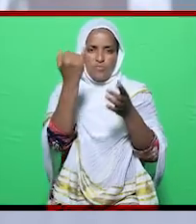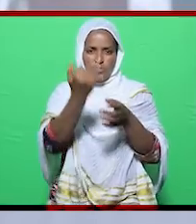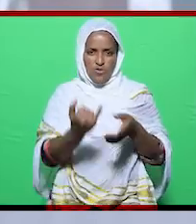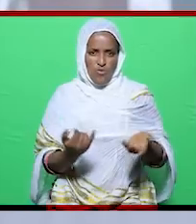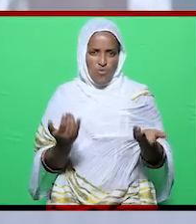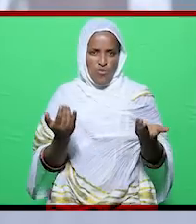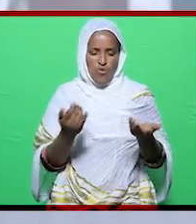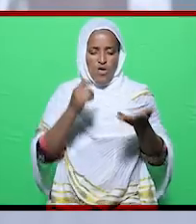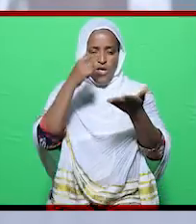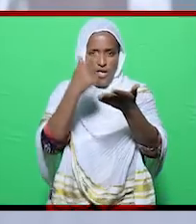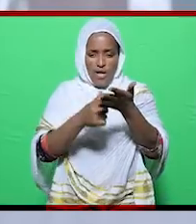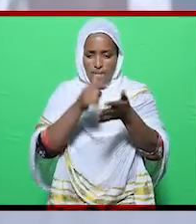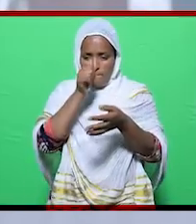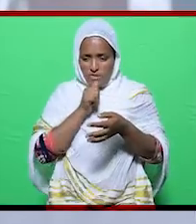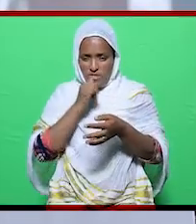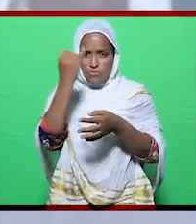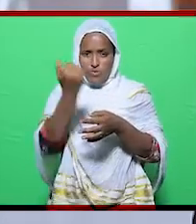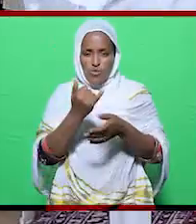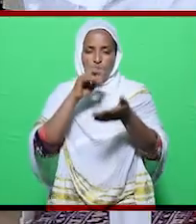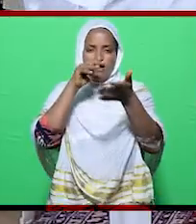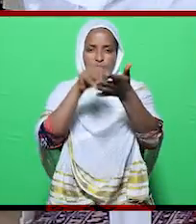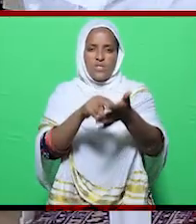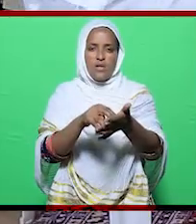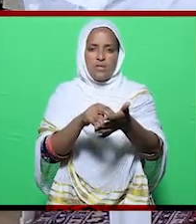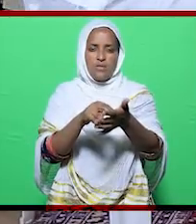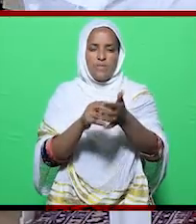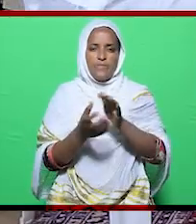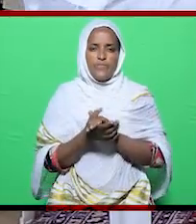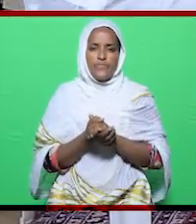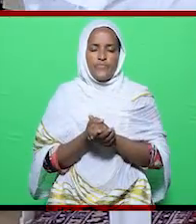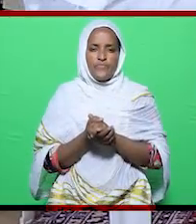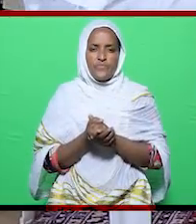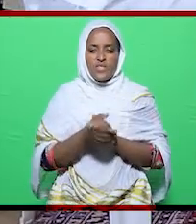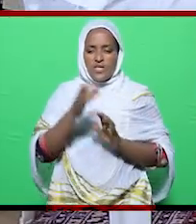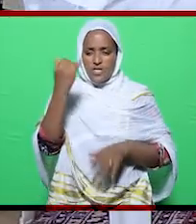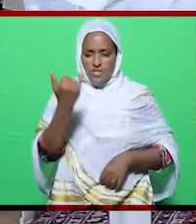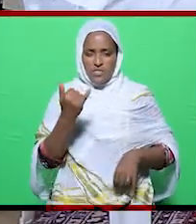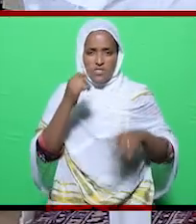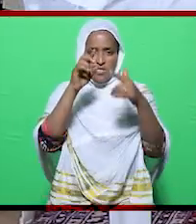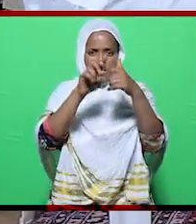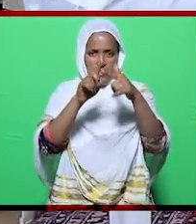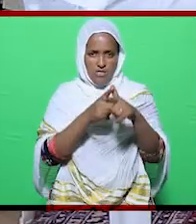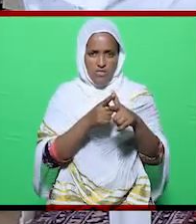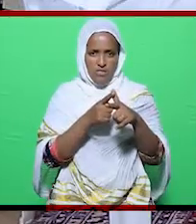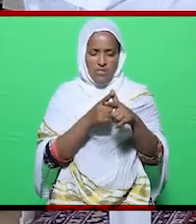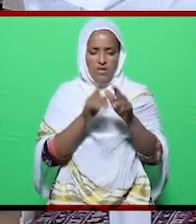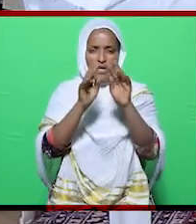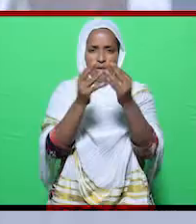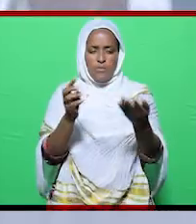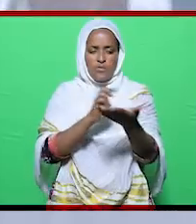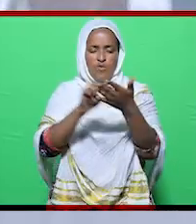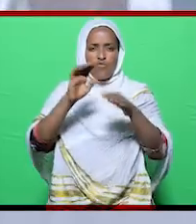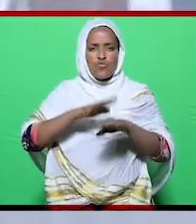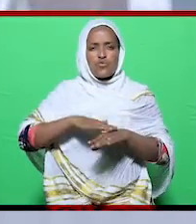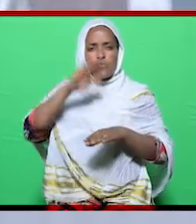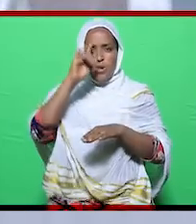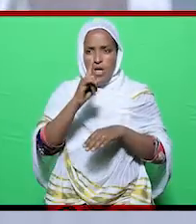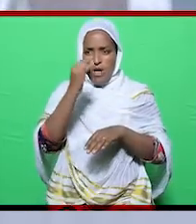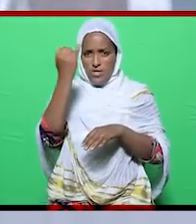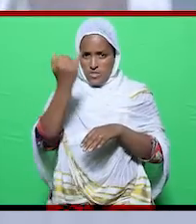የማይታይ ምስጢር ነው የሚስለው። ይህንን ምስጢር የሚስለው ለምሳሌ ሥዕል እንግዲህ